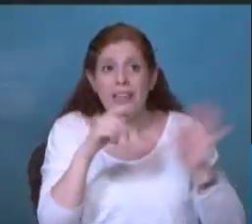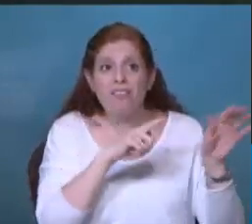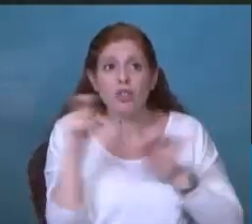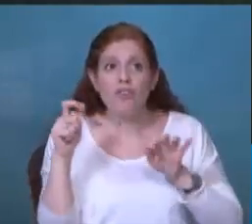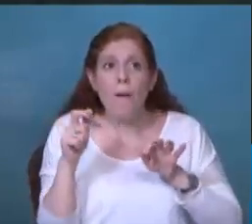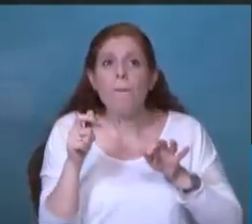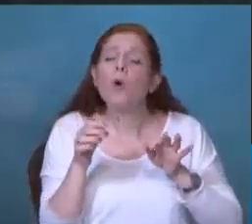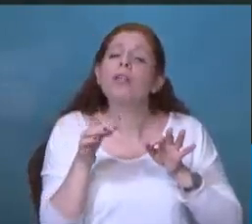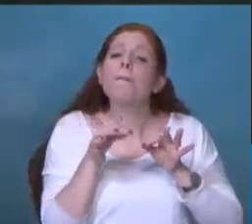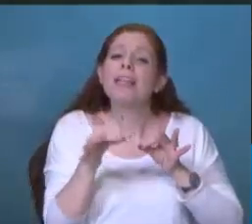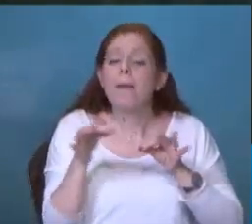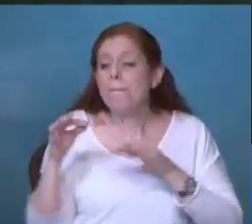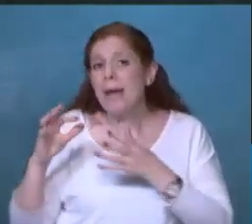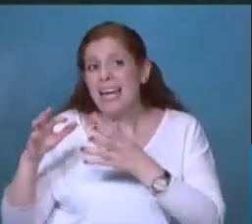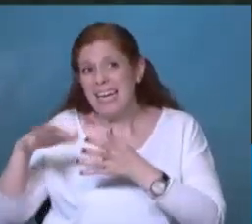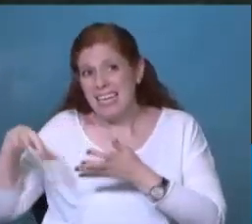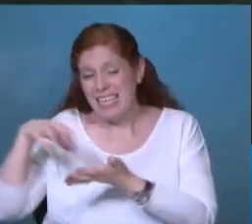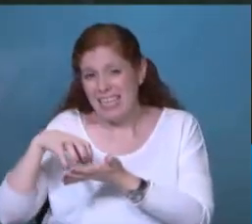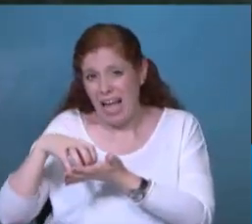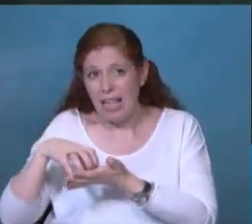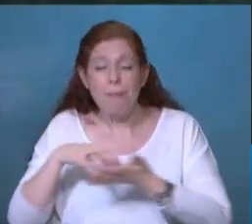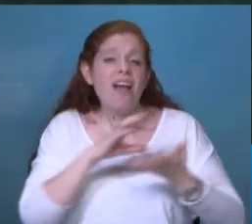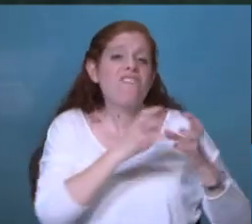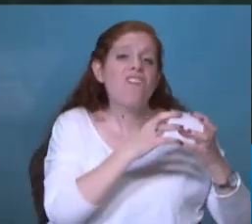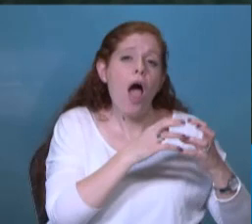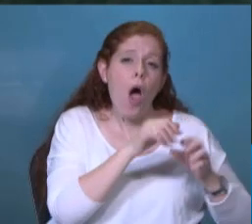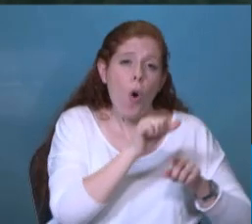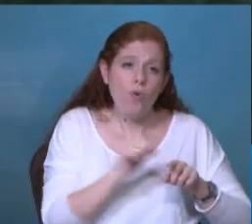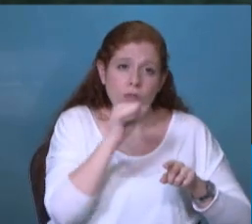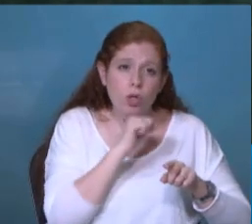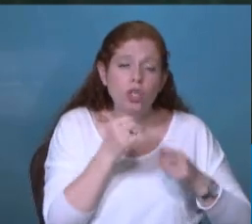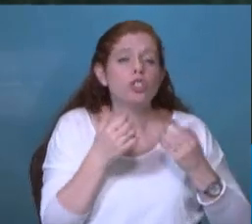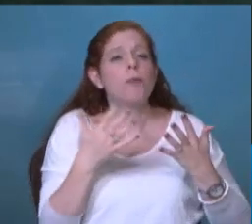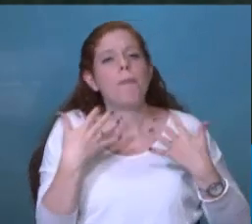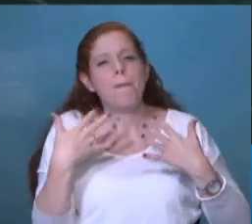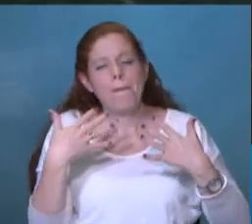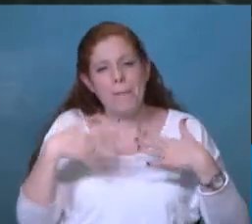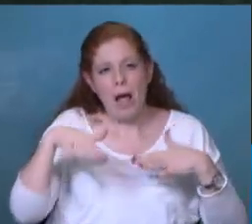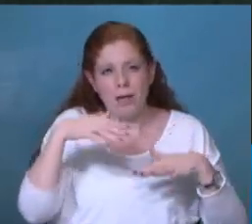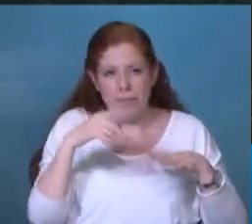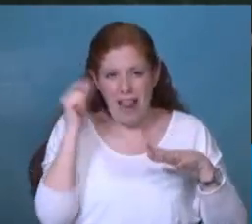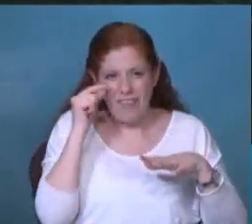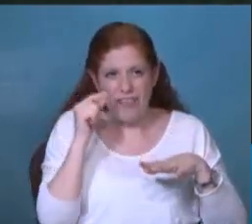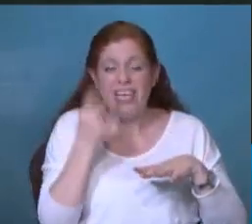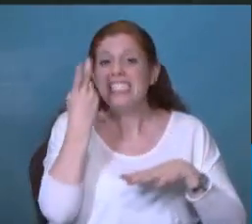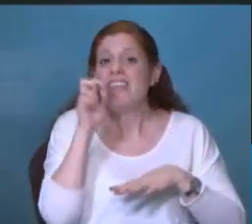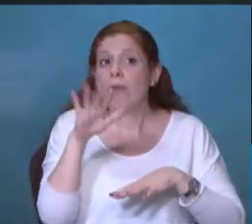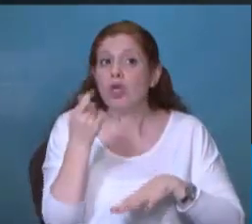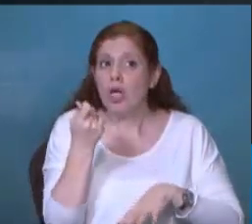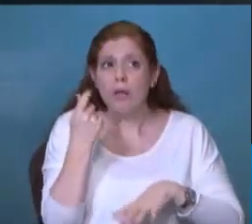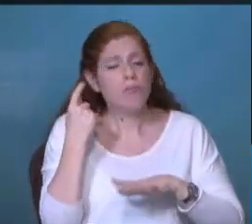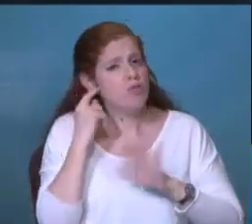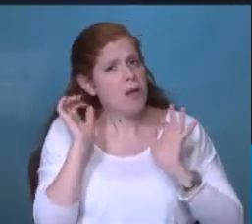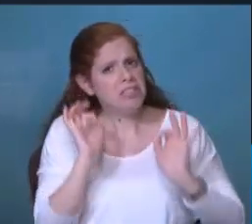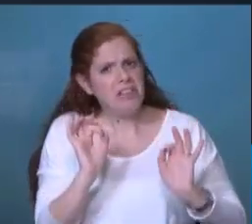2 קילומטרים ו-700 מטרים מפרידים בין כיכר אתרים לכפר האירוויזיון שבפארק צ'ארלס קלור בתל אביב. 25 שקלים נשמעים מחיר